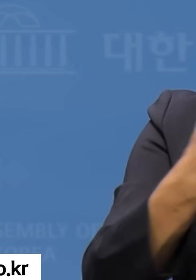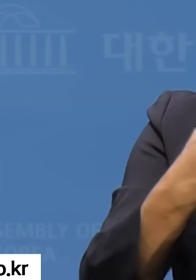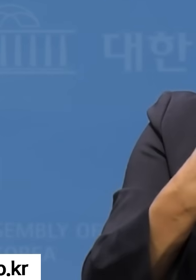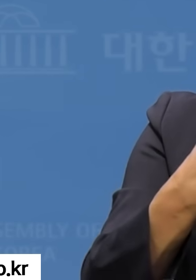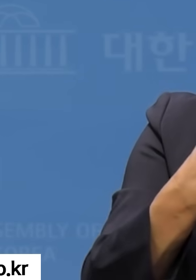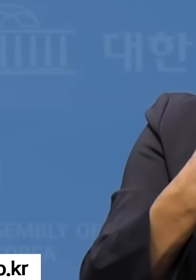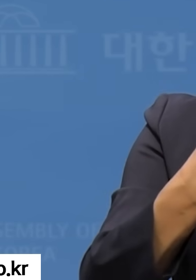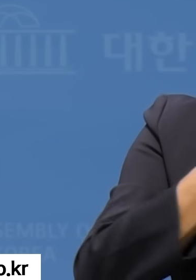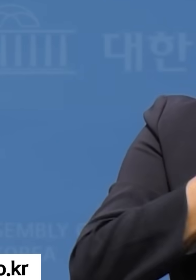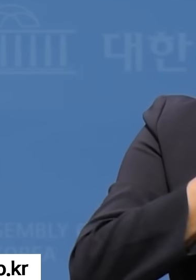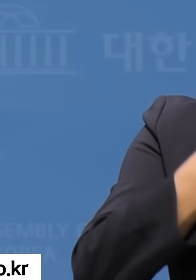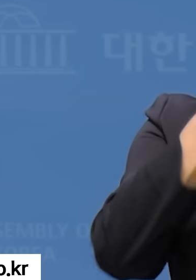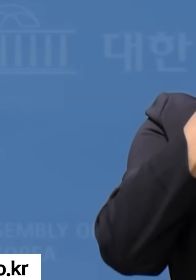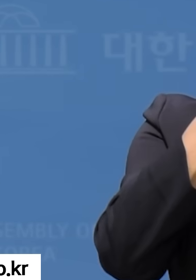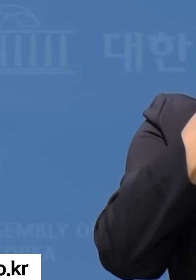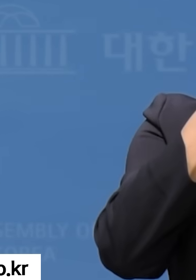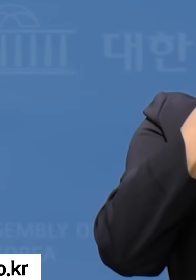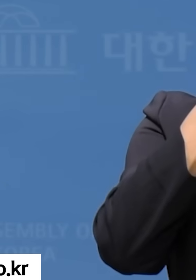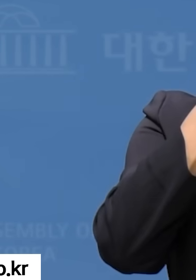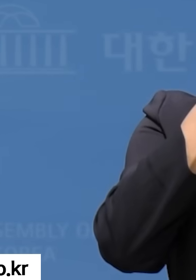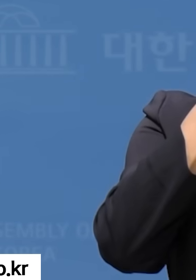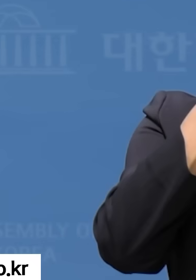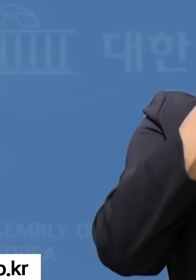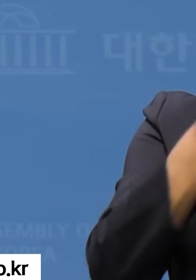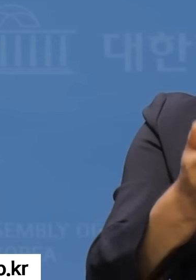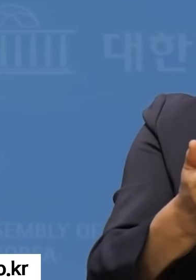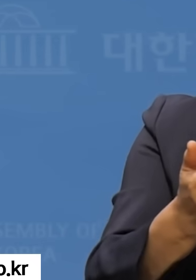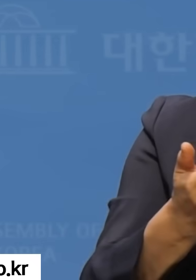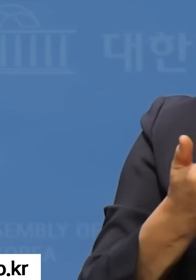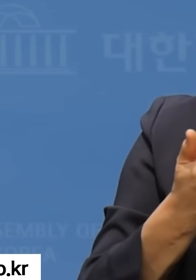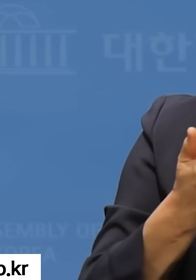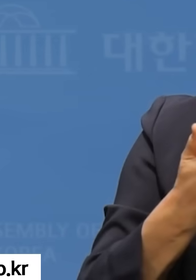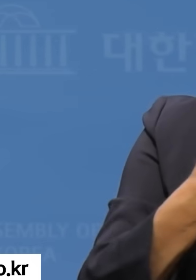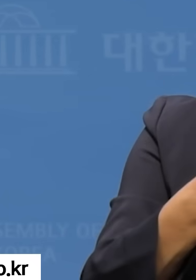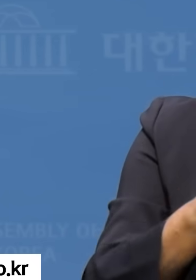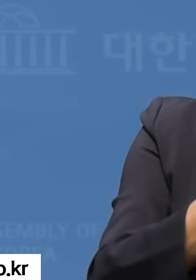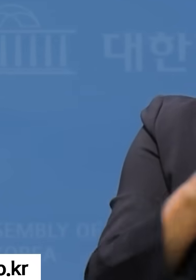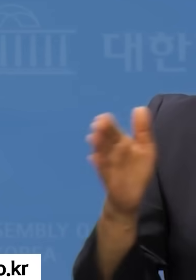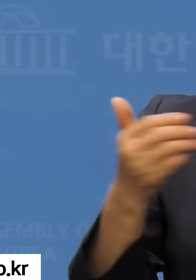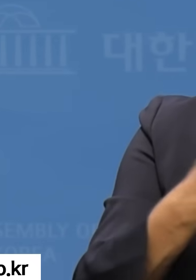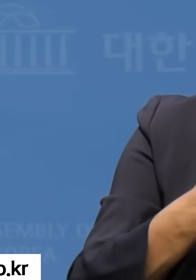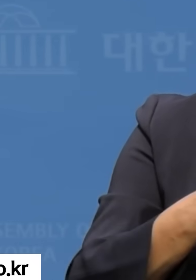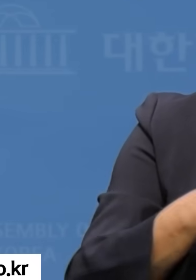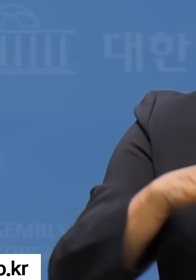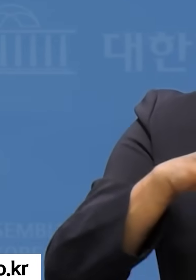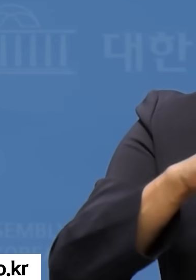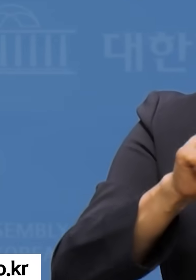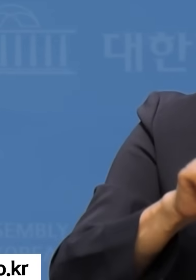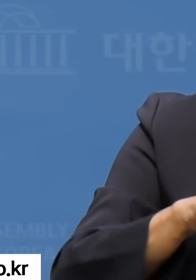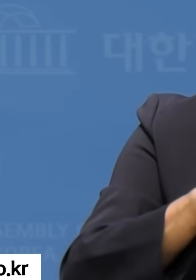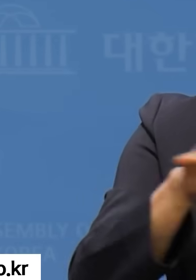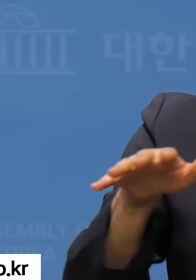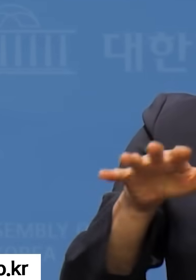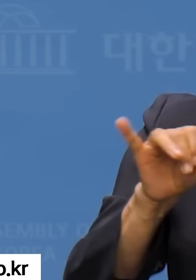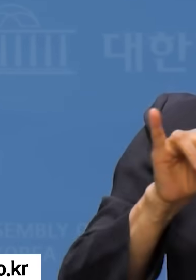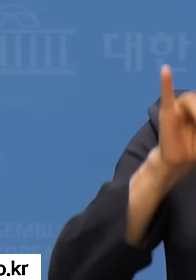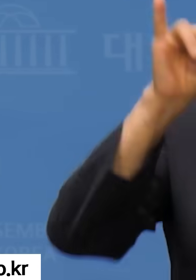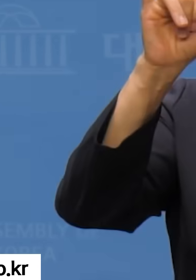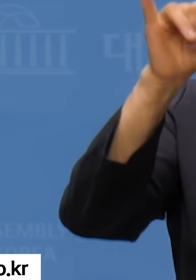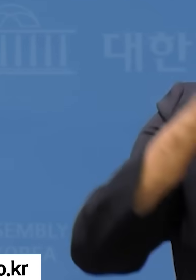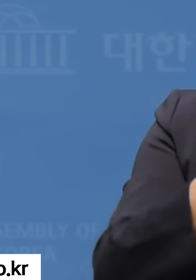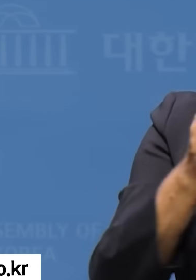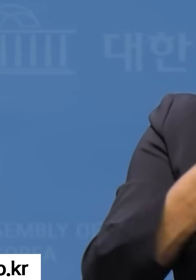북한에 위협한 대사변 준비도 결국 육해공의 입체적 핵 공격